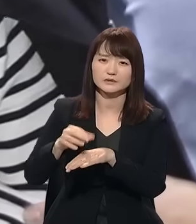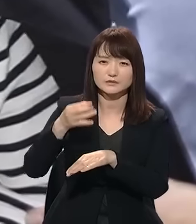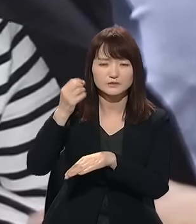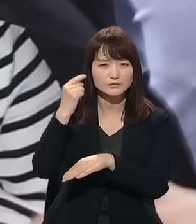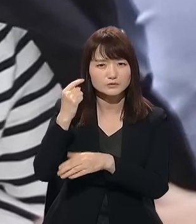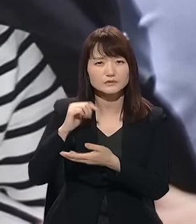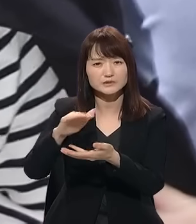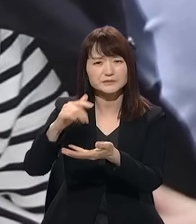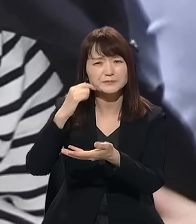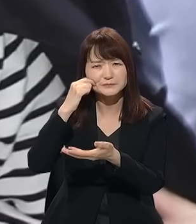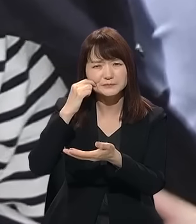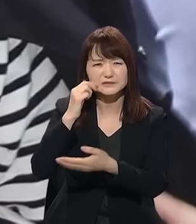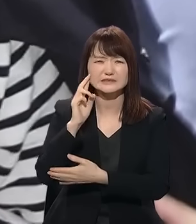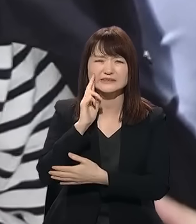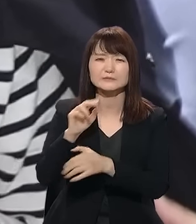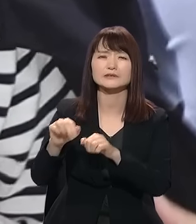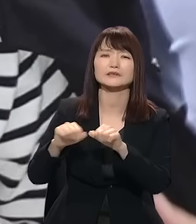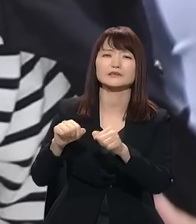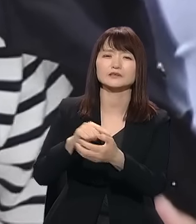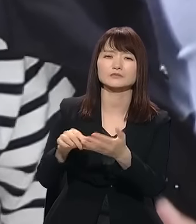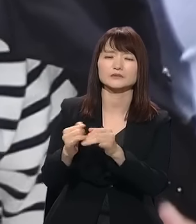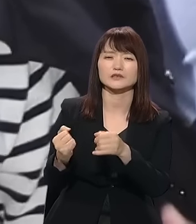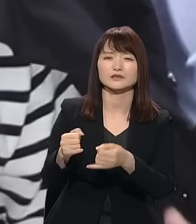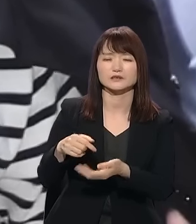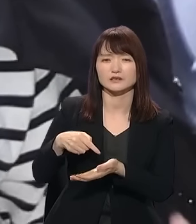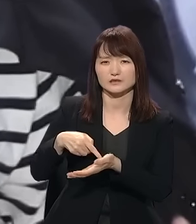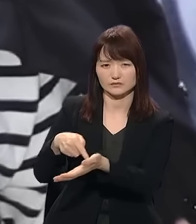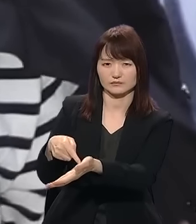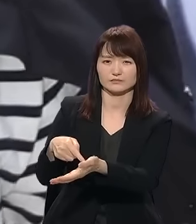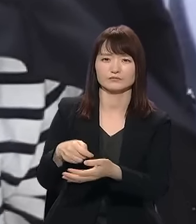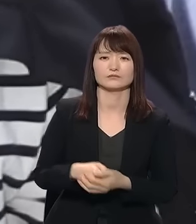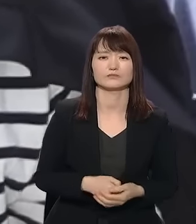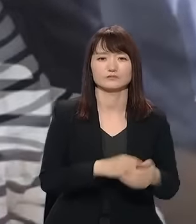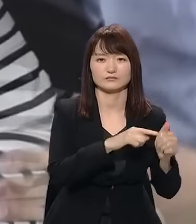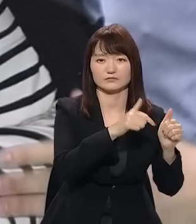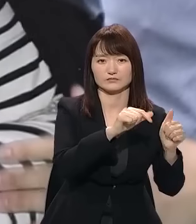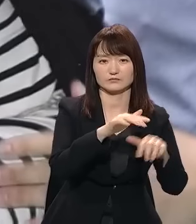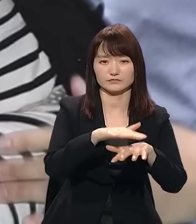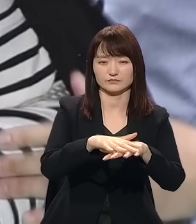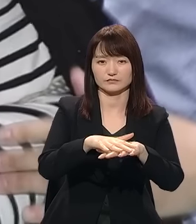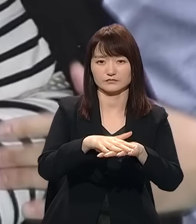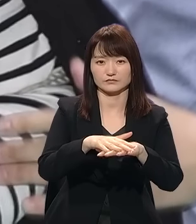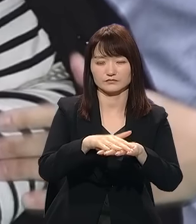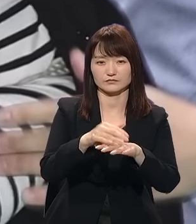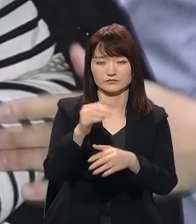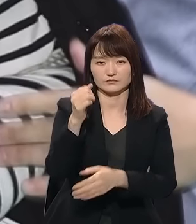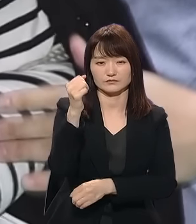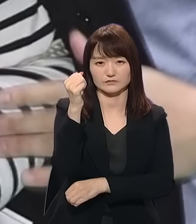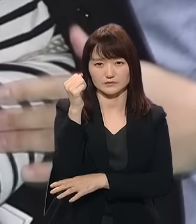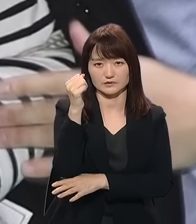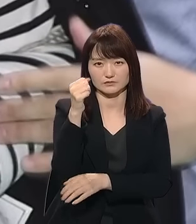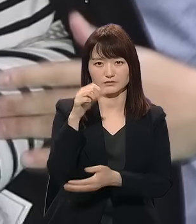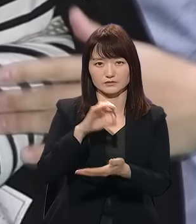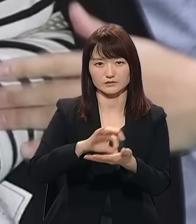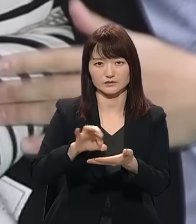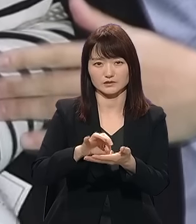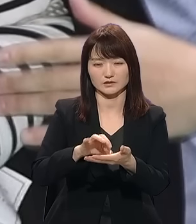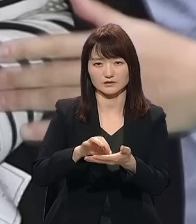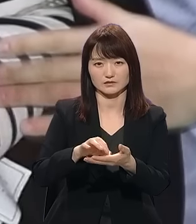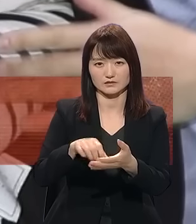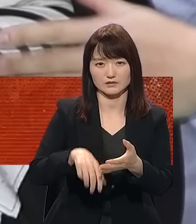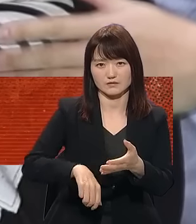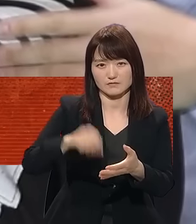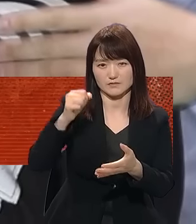없는 끔찍한 행위들을 피해자에게 요구하기도 했습니다 이후 권씨는 농작물 지지대로 쓰는 철제 말뚝지지